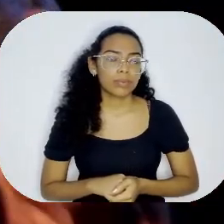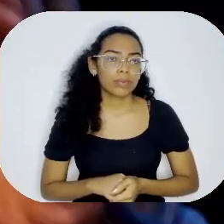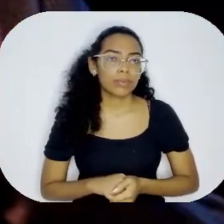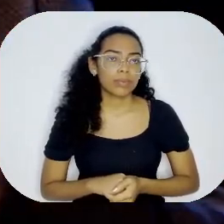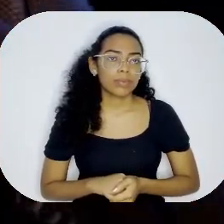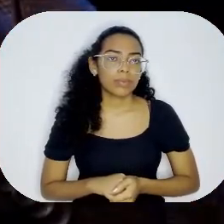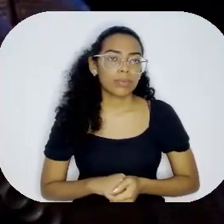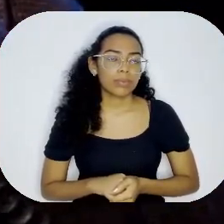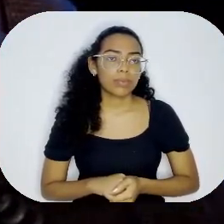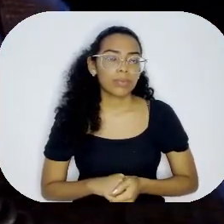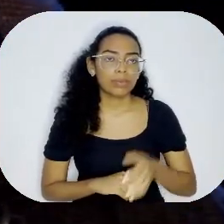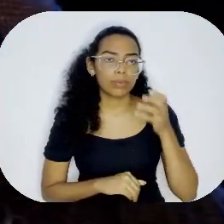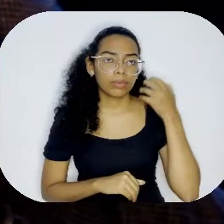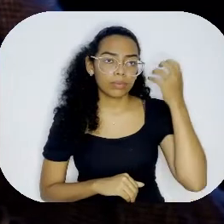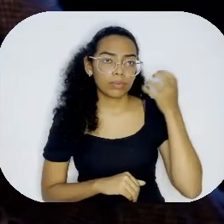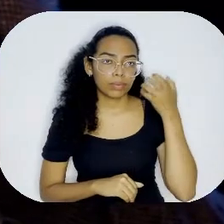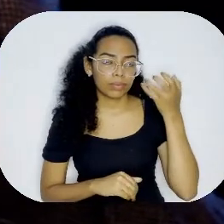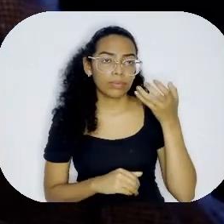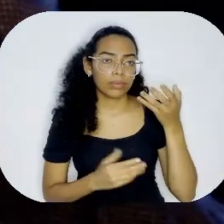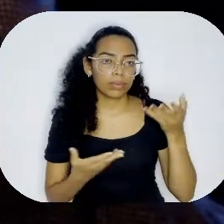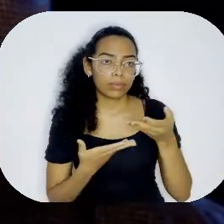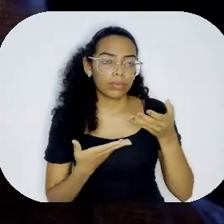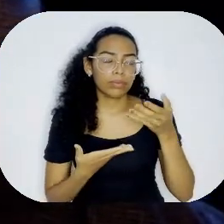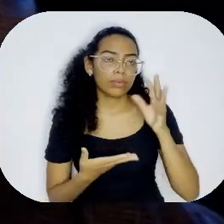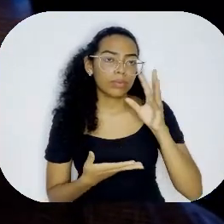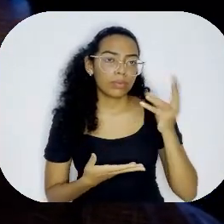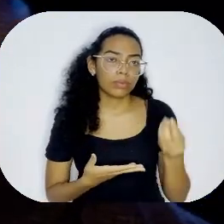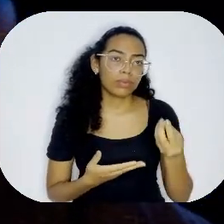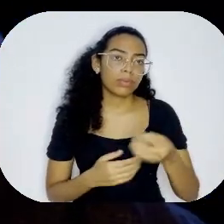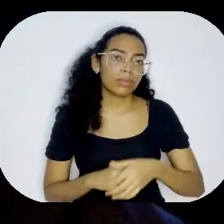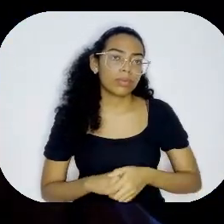O cantar África.